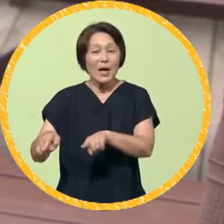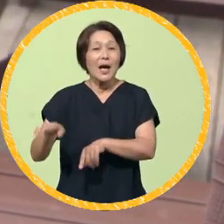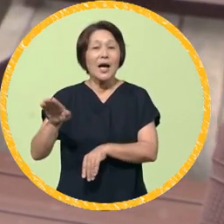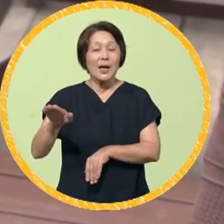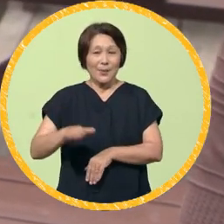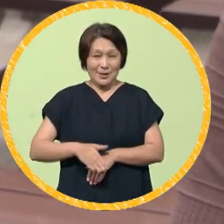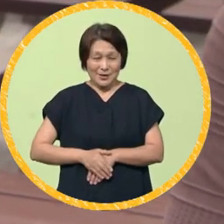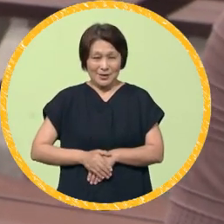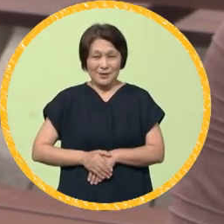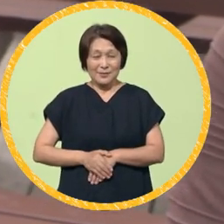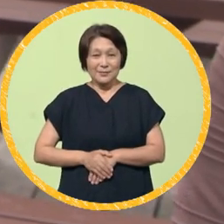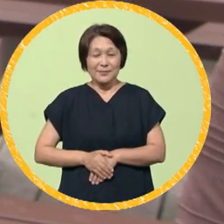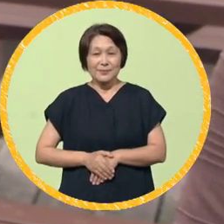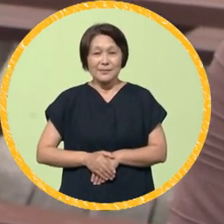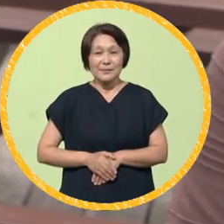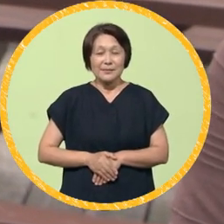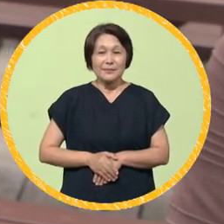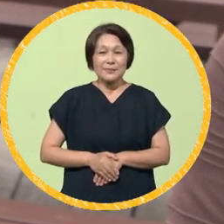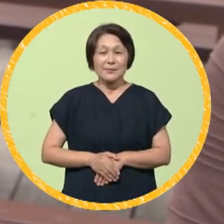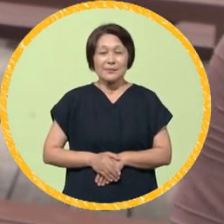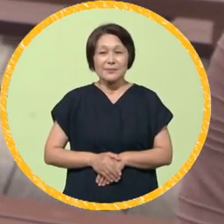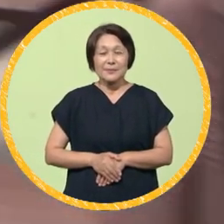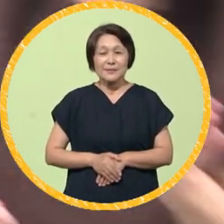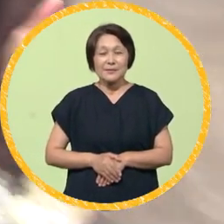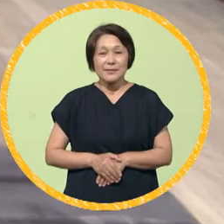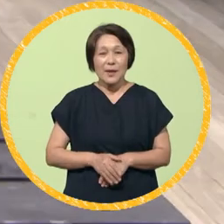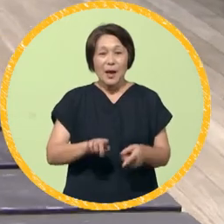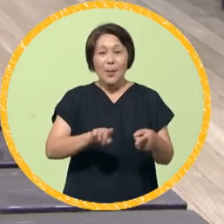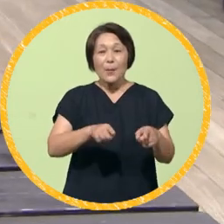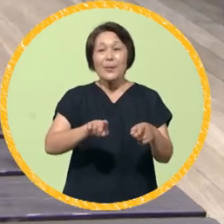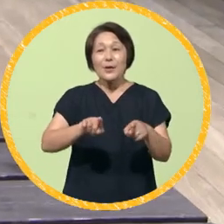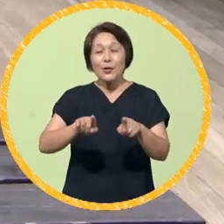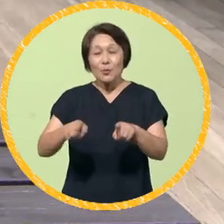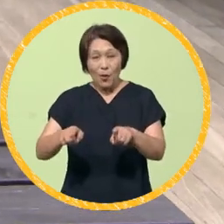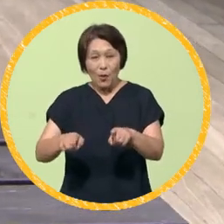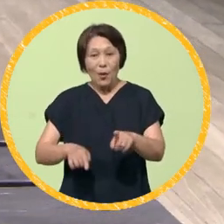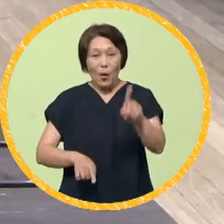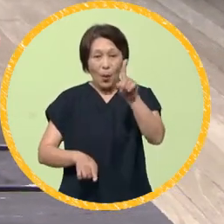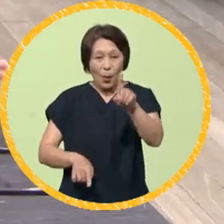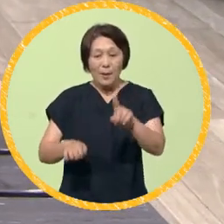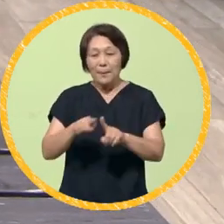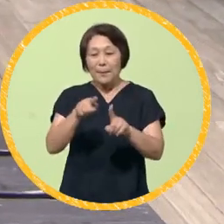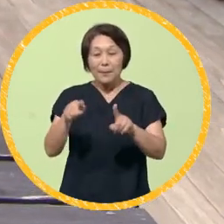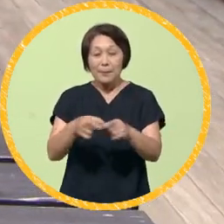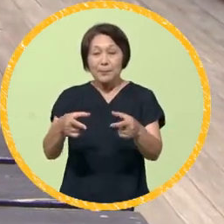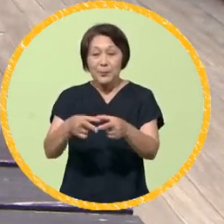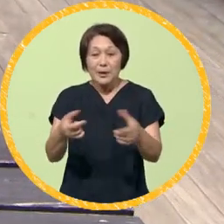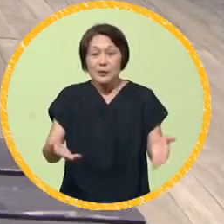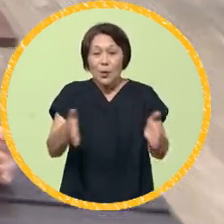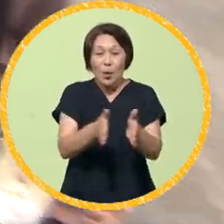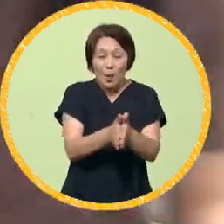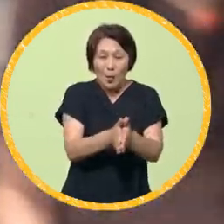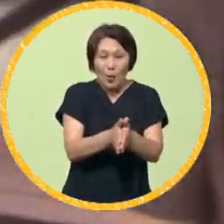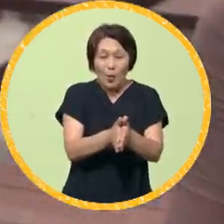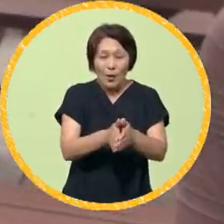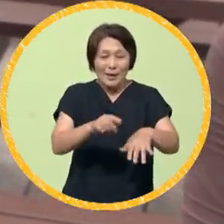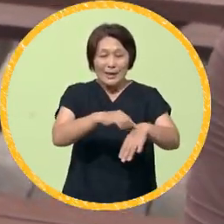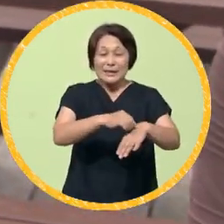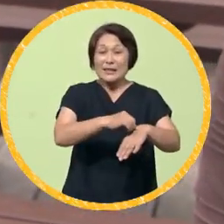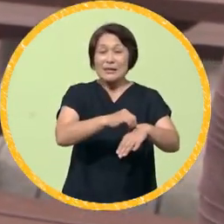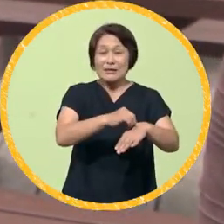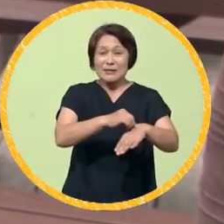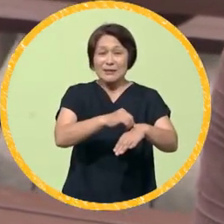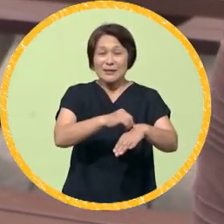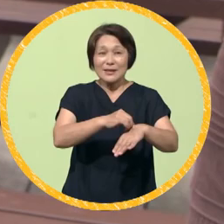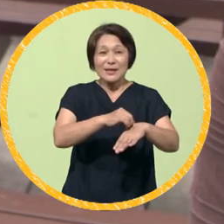のコラボバーベキューみたいな感じで。 バーベキューもちゃんとワンピースのコラボになってるんですね。 そうなんです、肉がですね、はい、